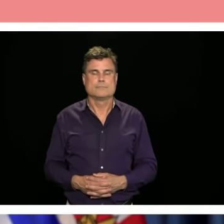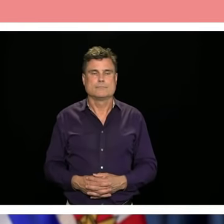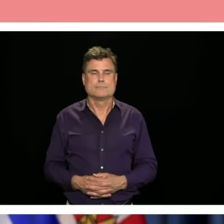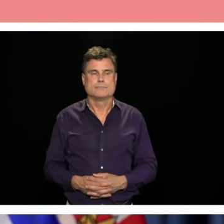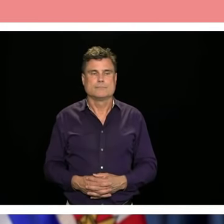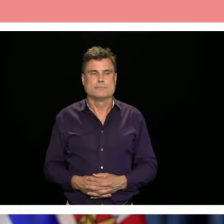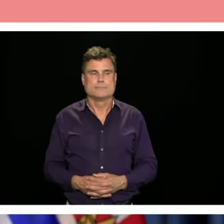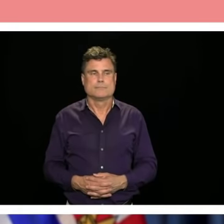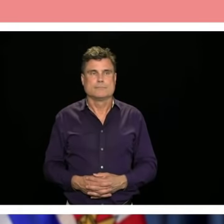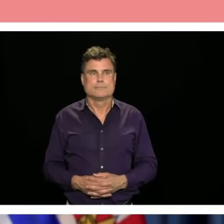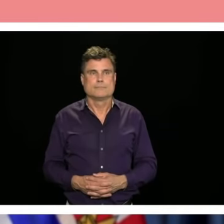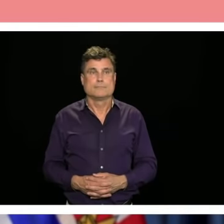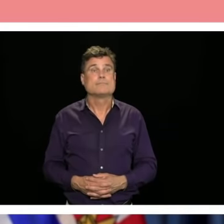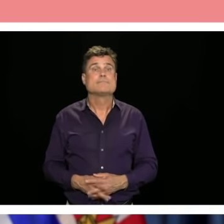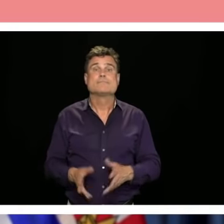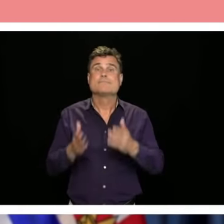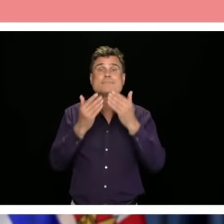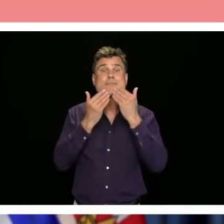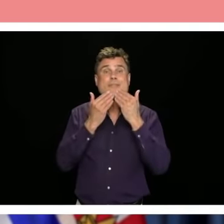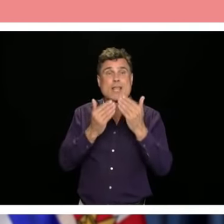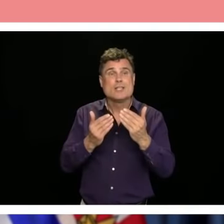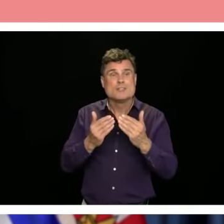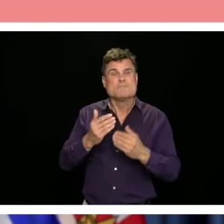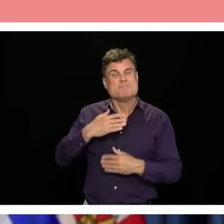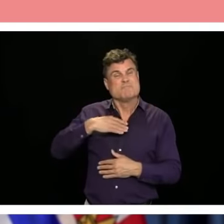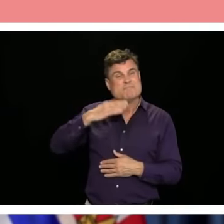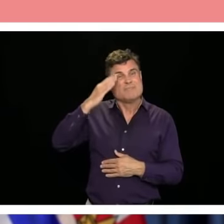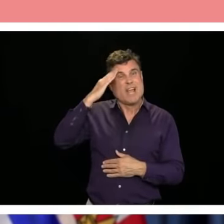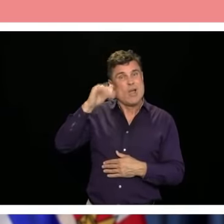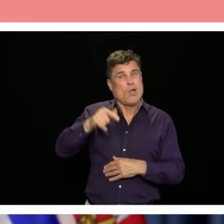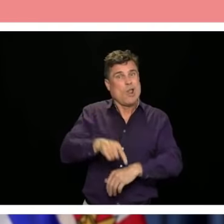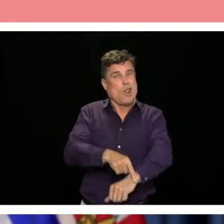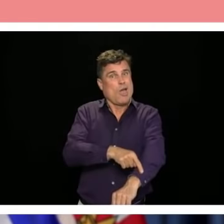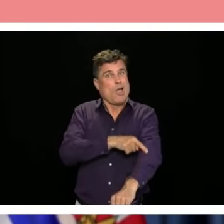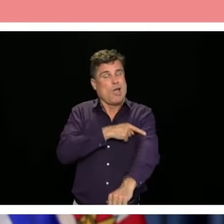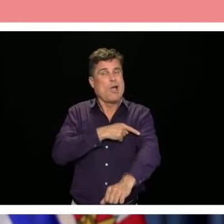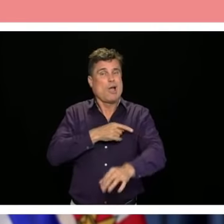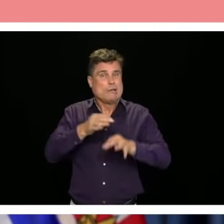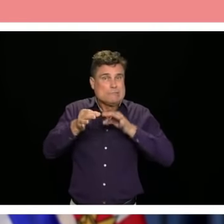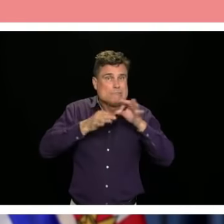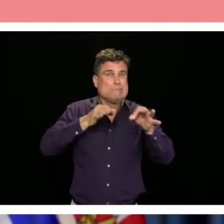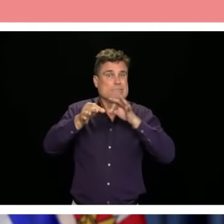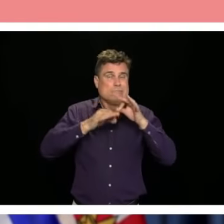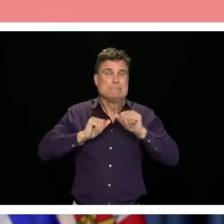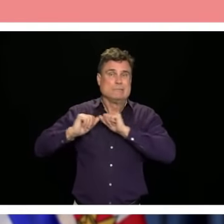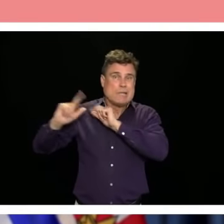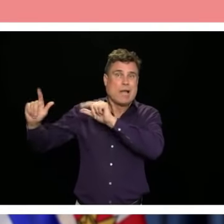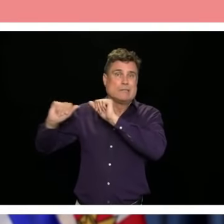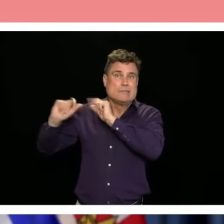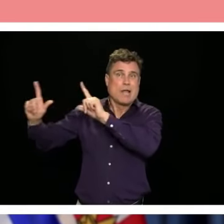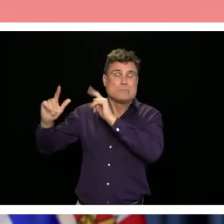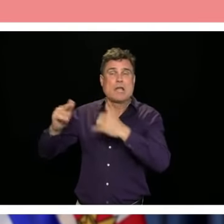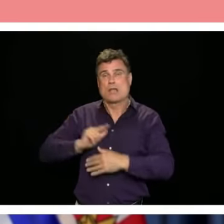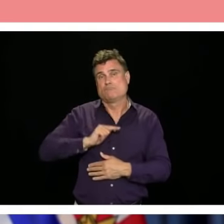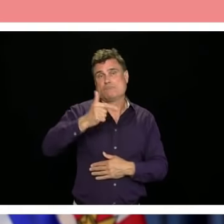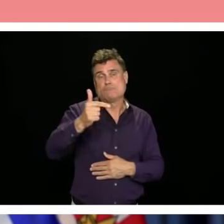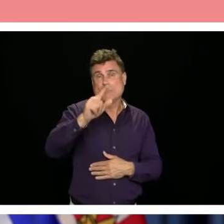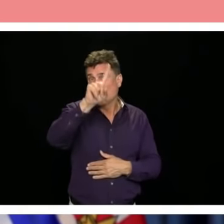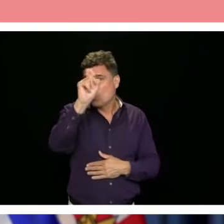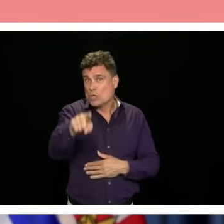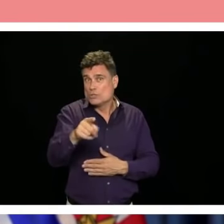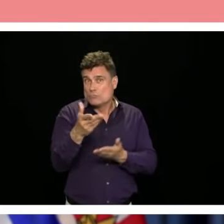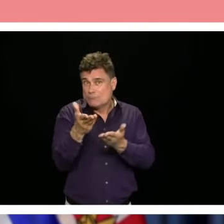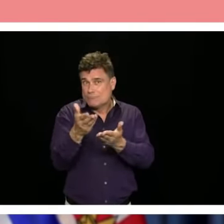continuerons d'offrir nos condoléances à tous ceux qui ont perdu leurs proches. Parmi l'ensemble des cas confirmés de COVID-19,